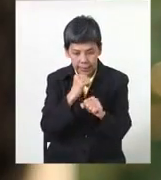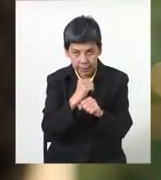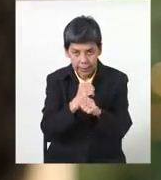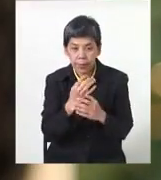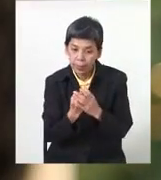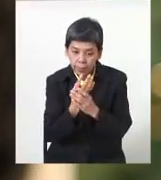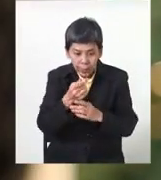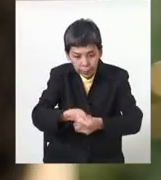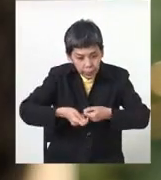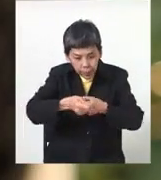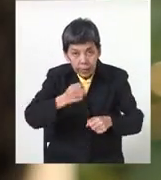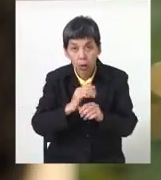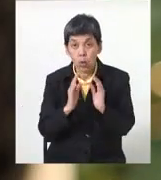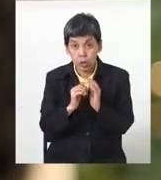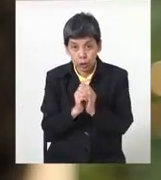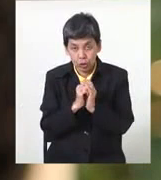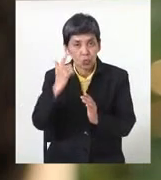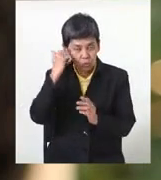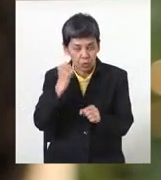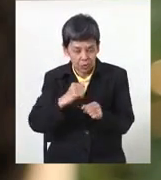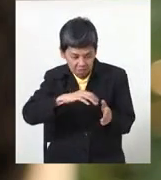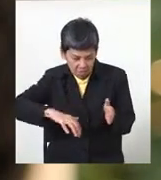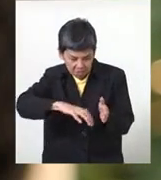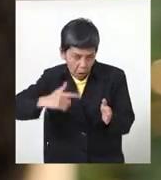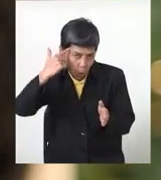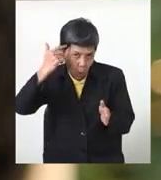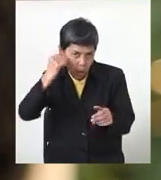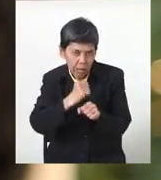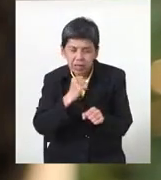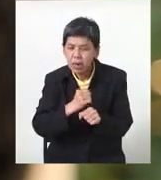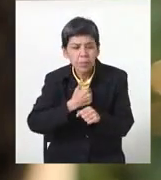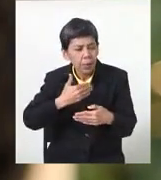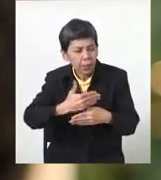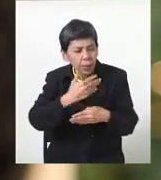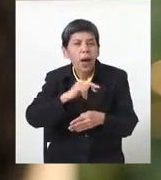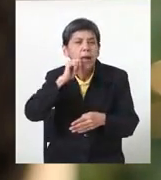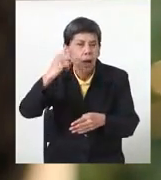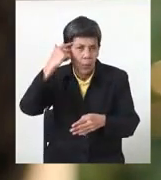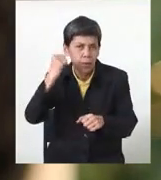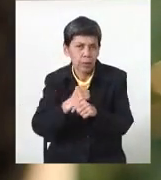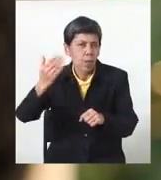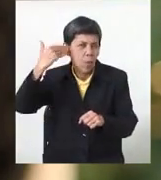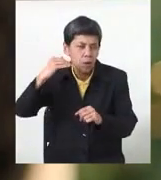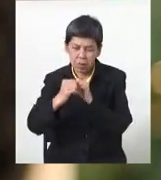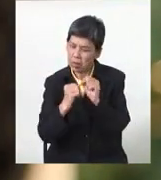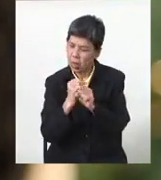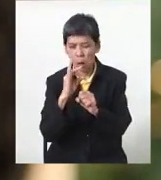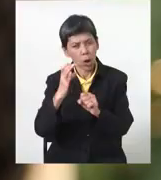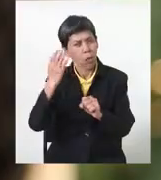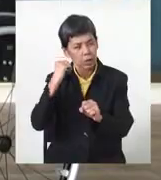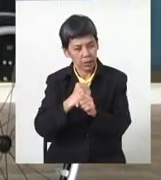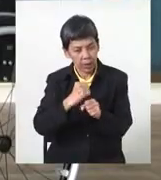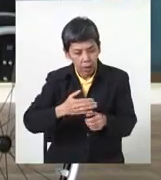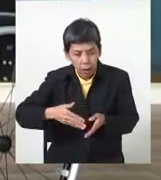เอ่อทำการทำสวนเนี่ยเพราะชาวจีนเนี่ยเขารู้จักขุดคลองย่อยก็เหมือนกับชลประทานนะฮะเารู้จักตั้งแต่สมัยก่อนแล้วเป็น 100